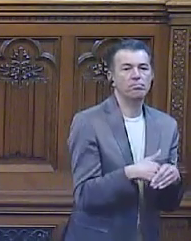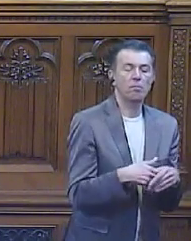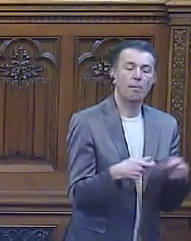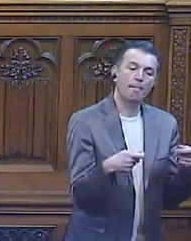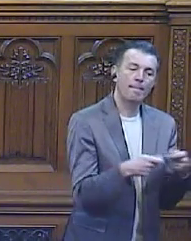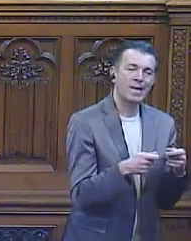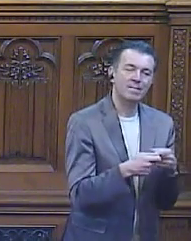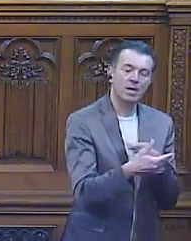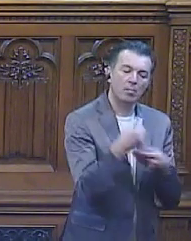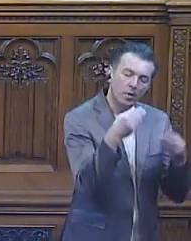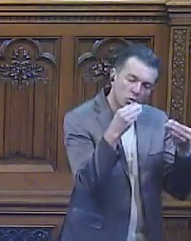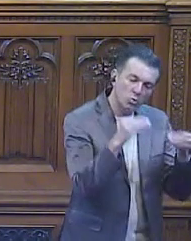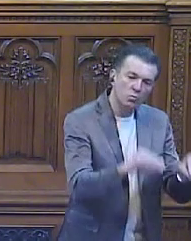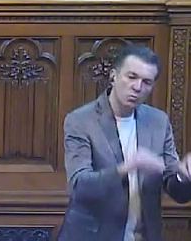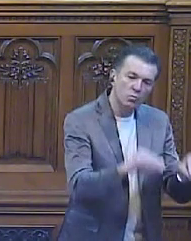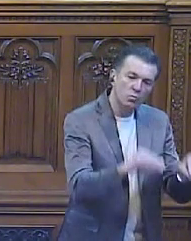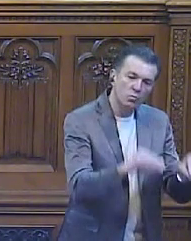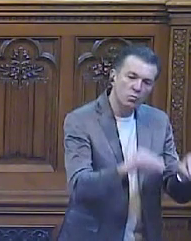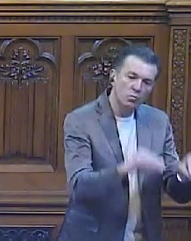adäquat, menschenwürdig